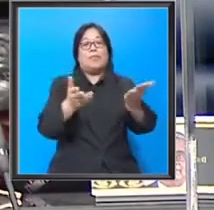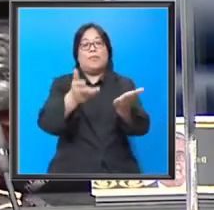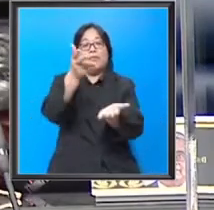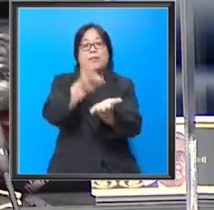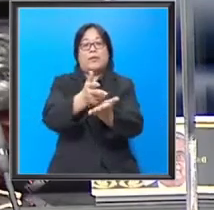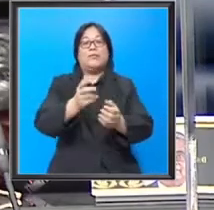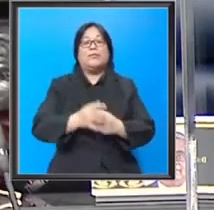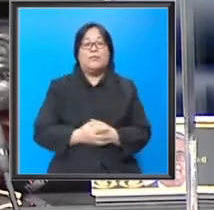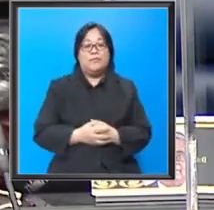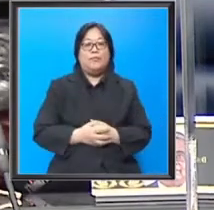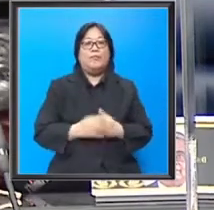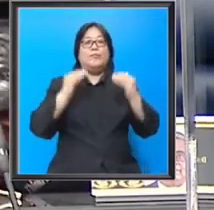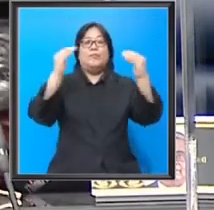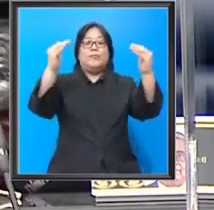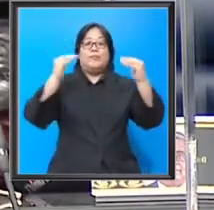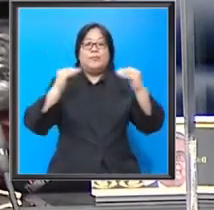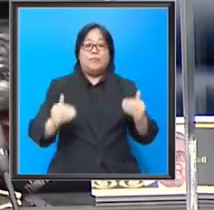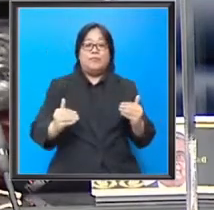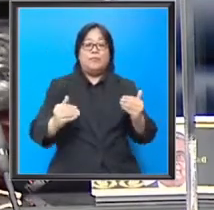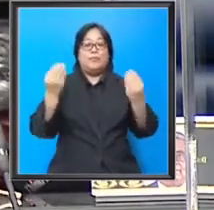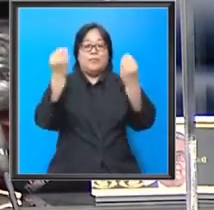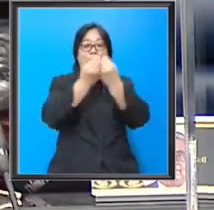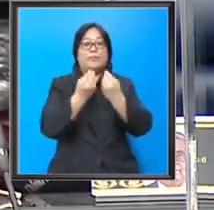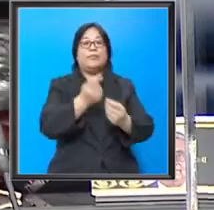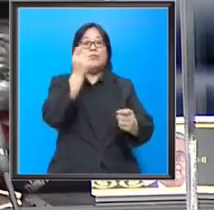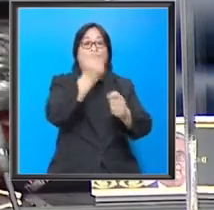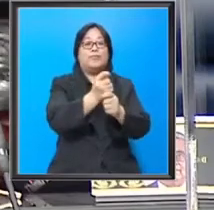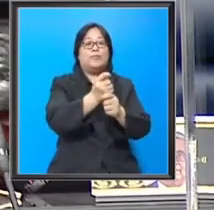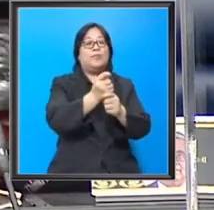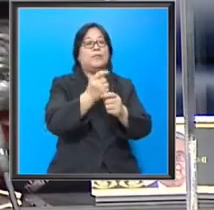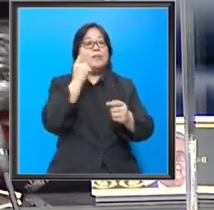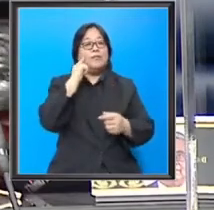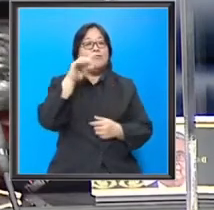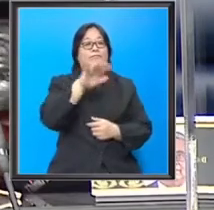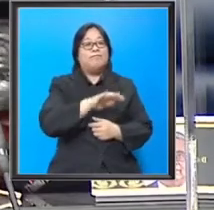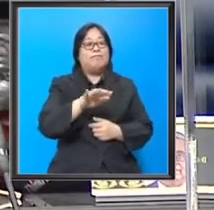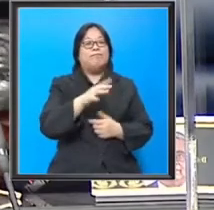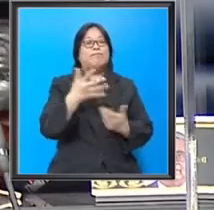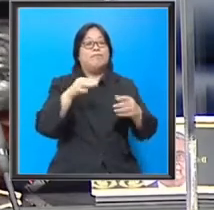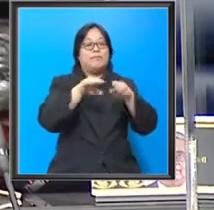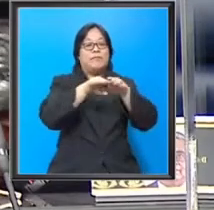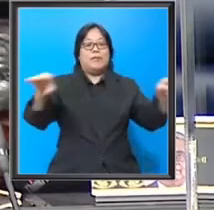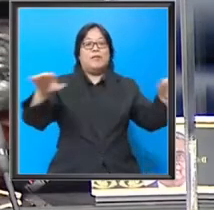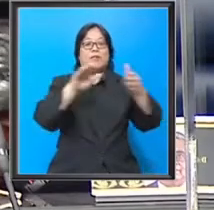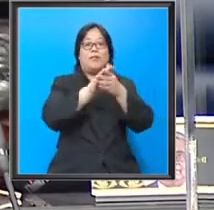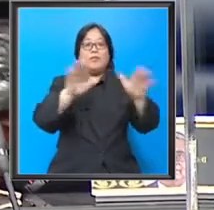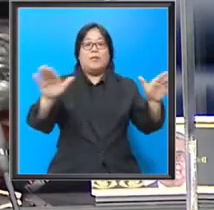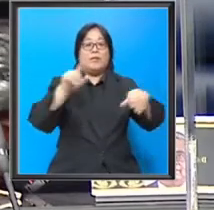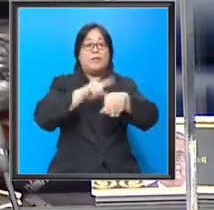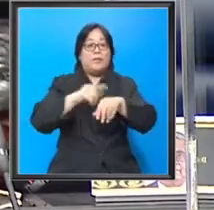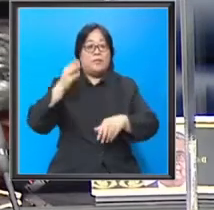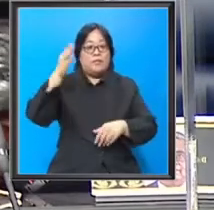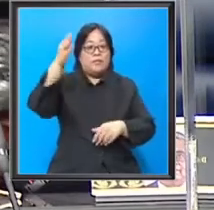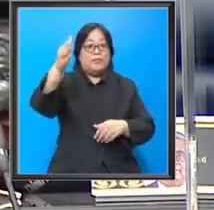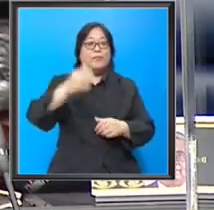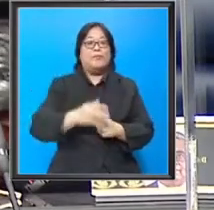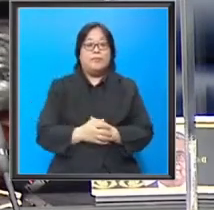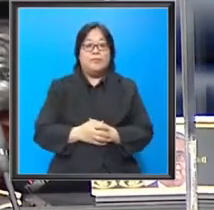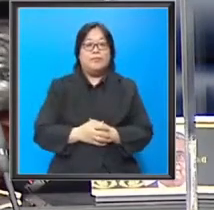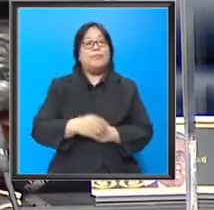tersebut Selain itu kadar yang ditetapkan dalam mengambil kira tahap kemudahan yang akan disediakan pada masa hadapan